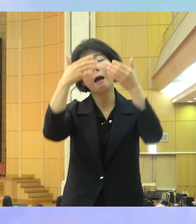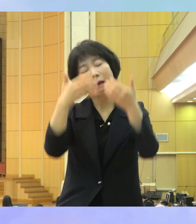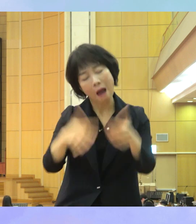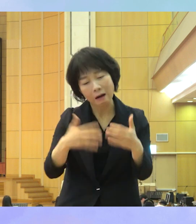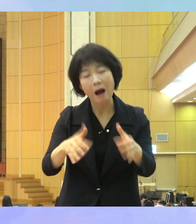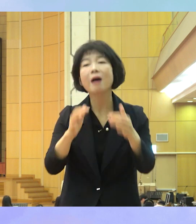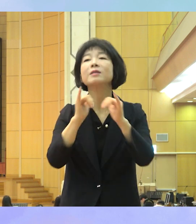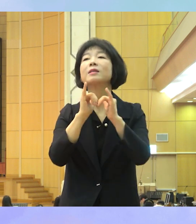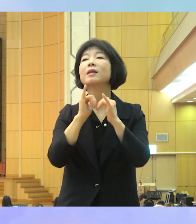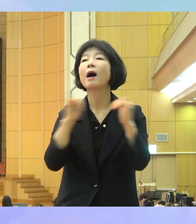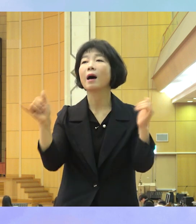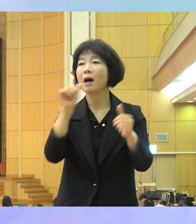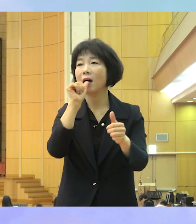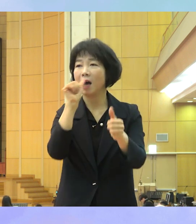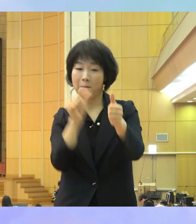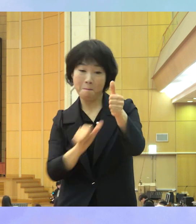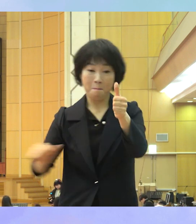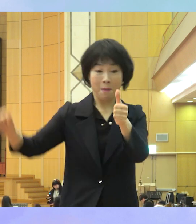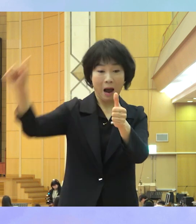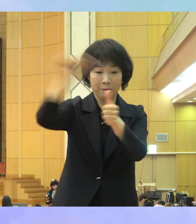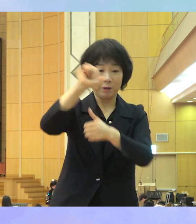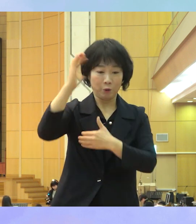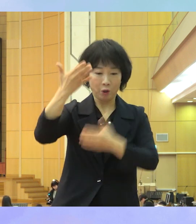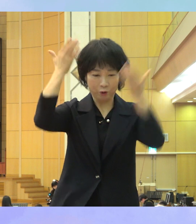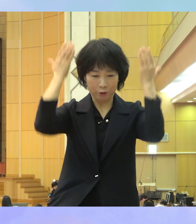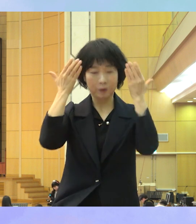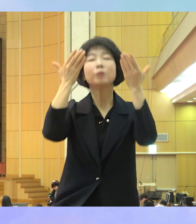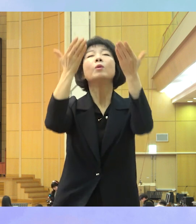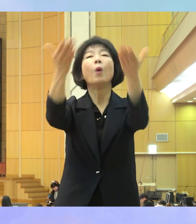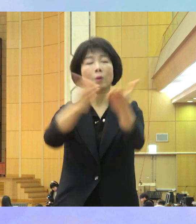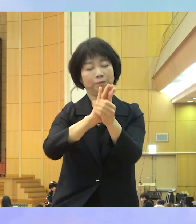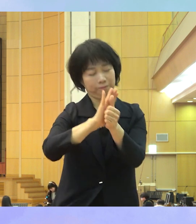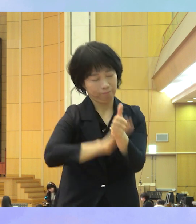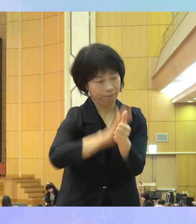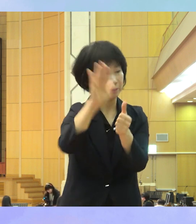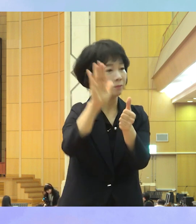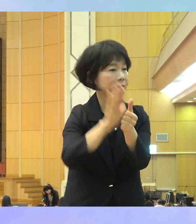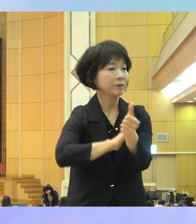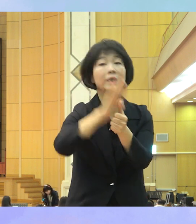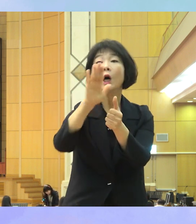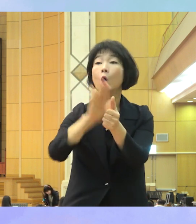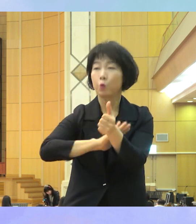약한 자 방패 되시며